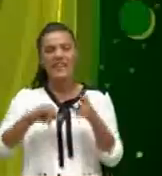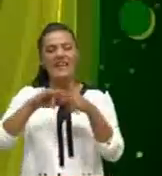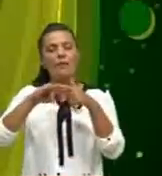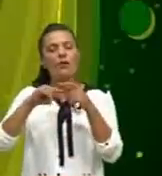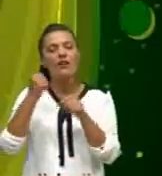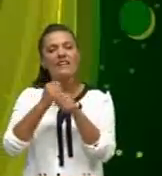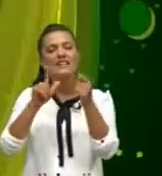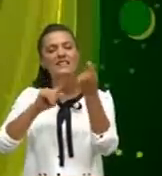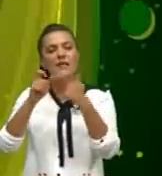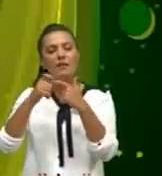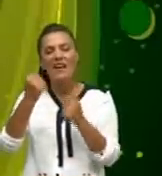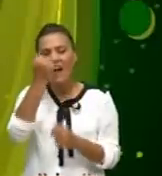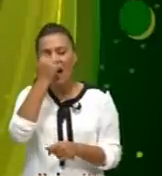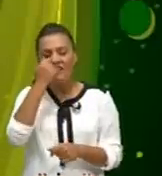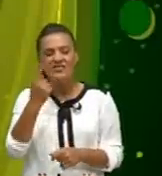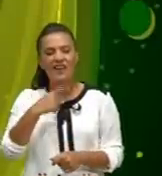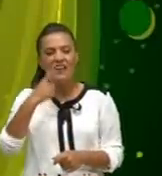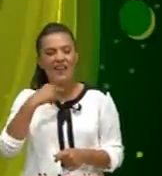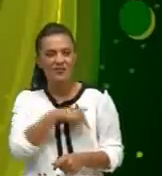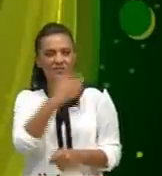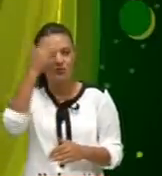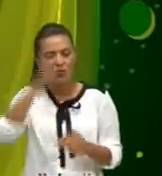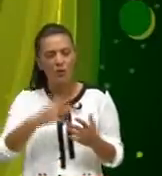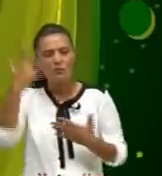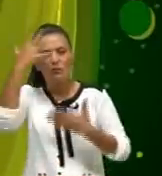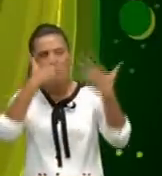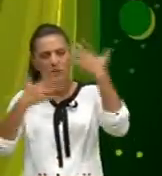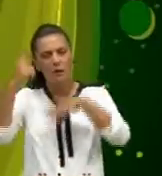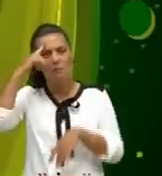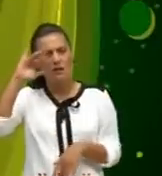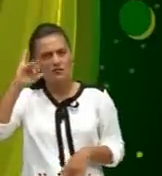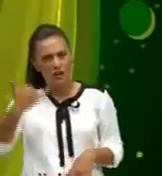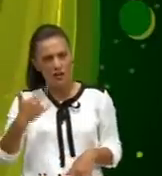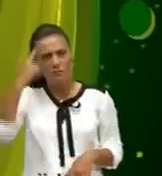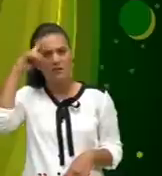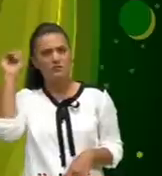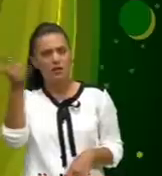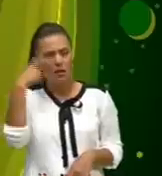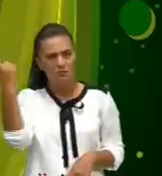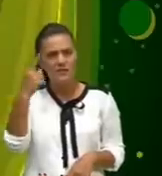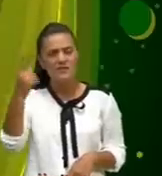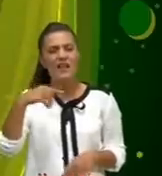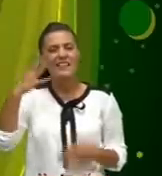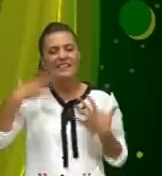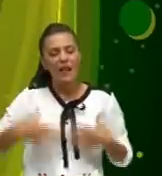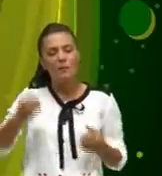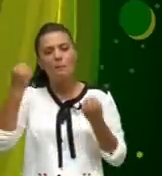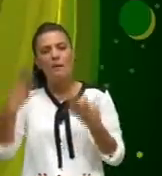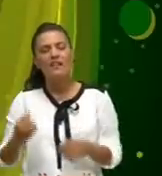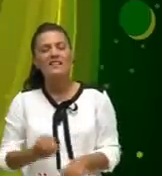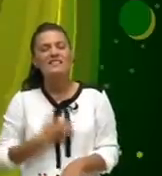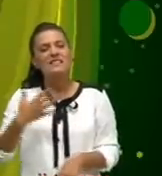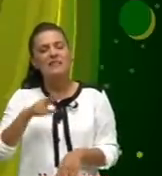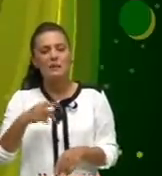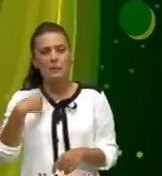Hipoglisemi yani kan şekeri düzeyinin düşmesi, bulanık görme, baş ağrısı, baş dönmesi, terleme ve baygınlık hissi